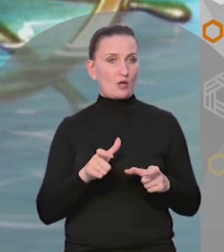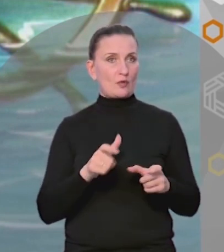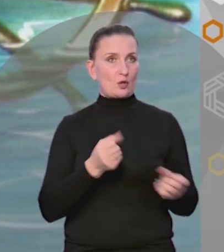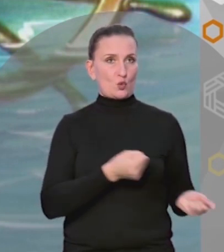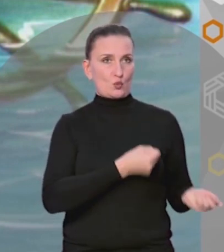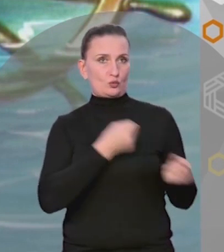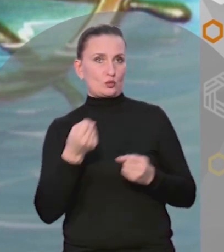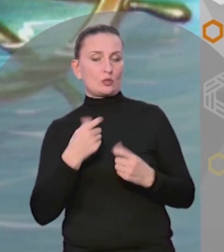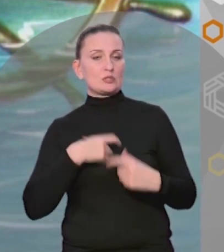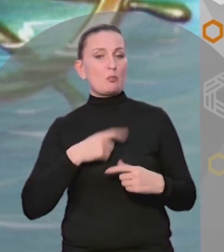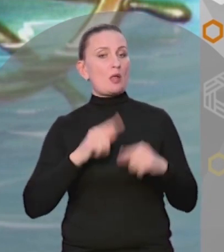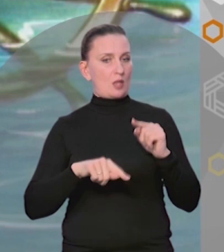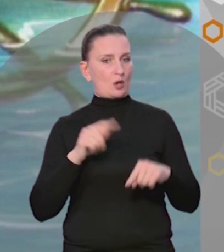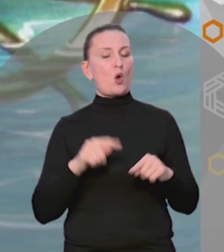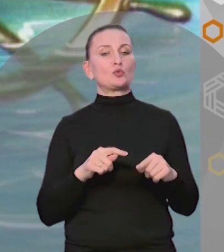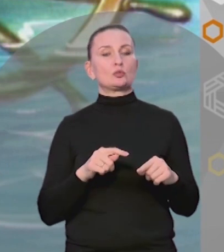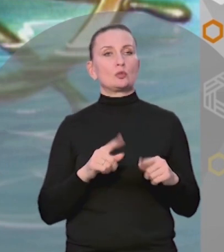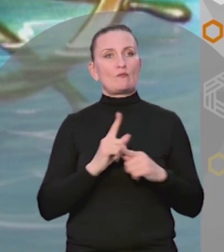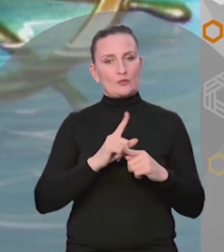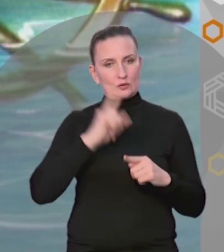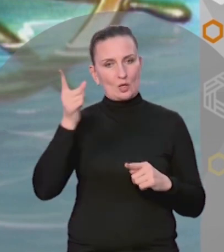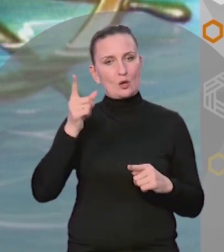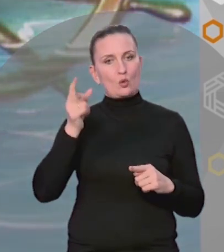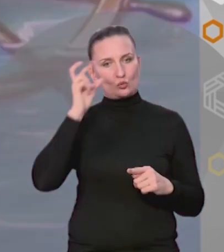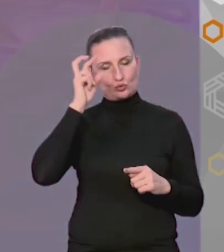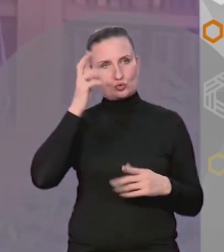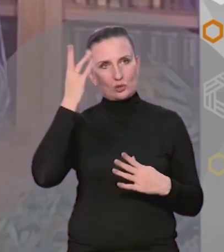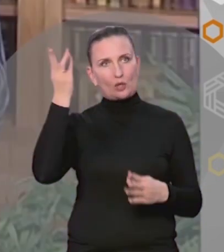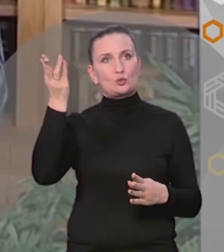увез штурвал к себе на родину, в далекую страну.